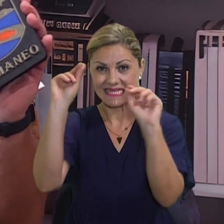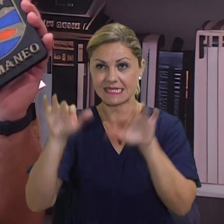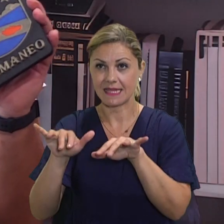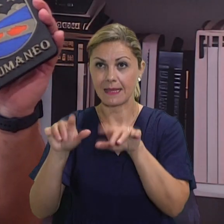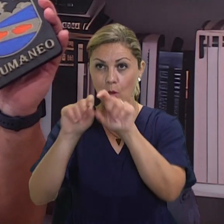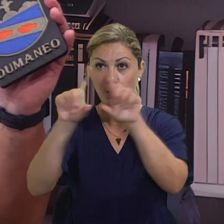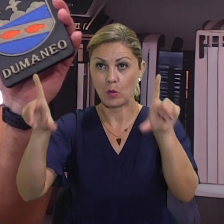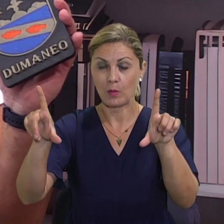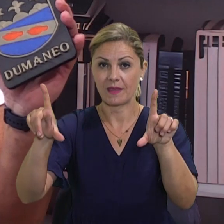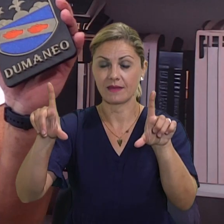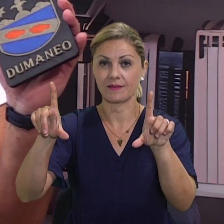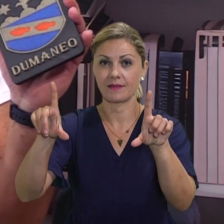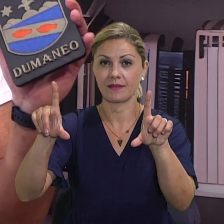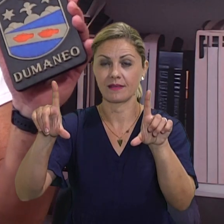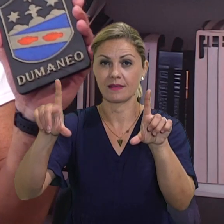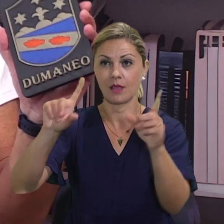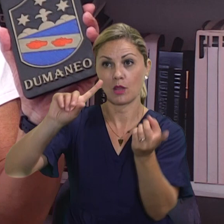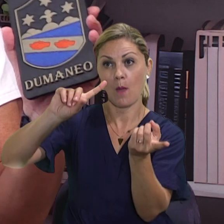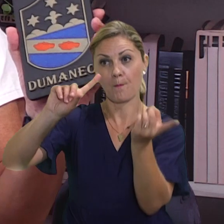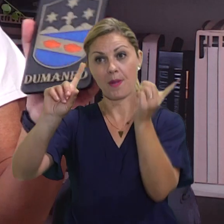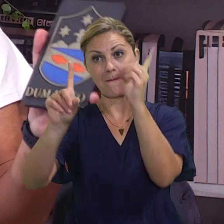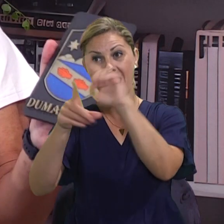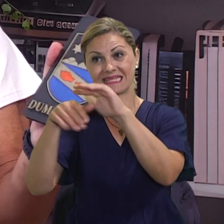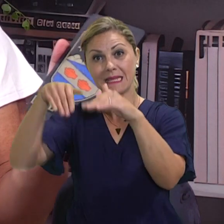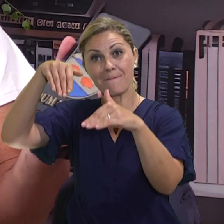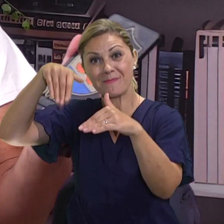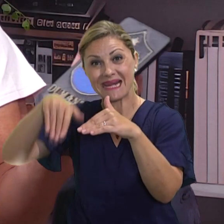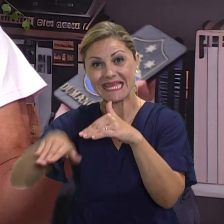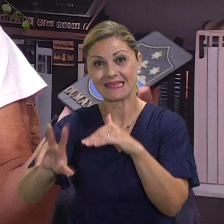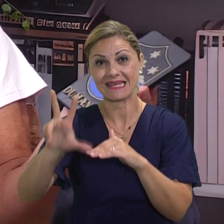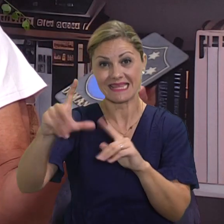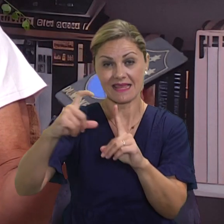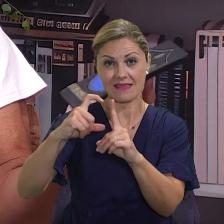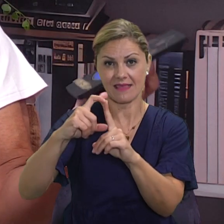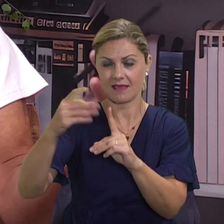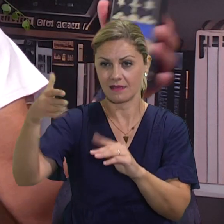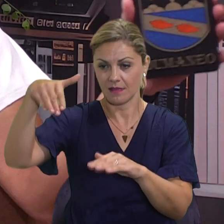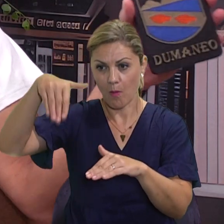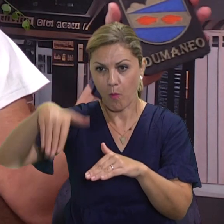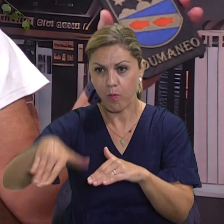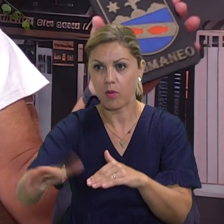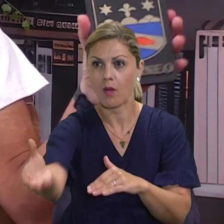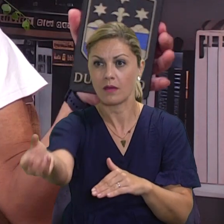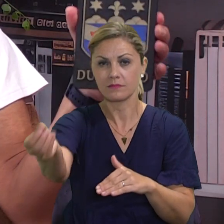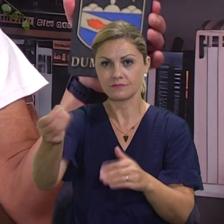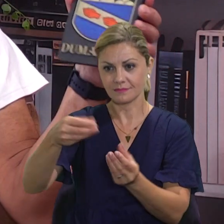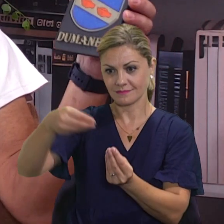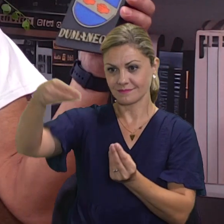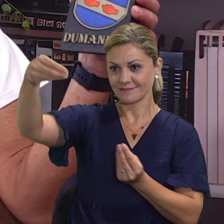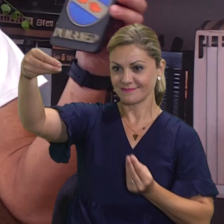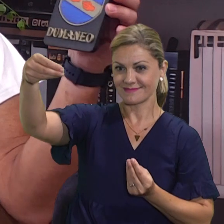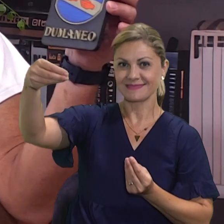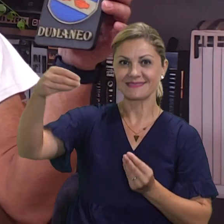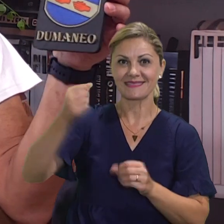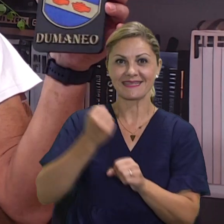na program i onda smo taj program prebacili na 3D printer i napravili smo tako